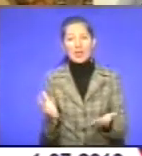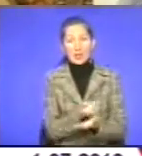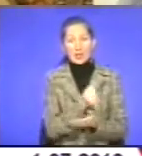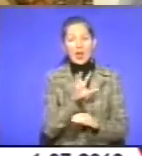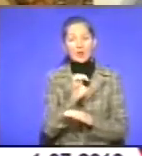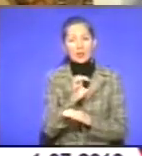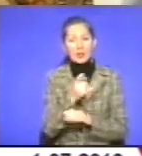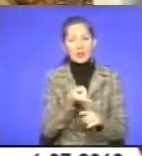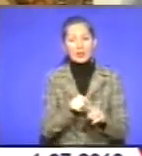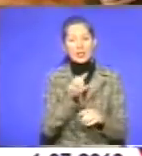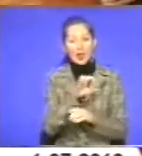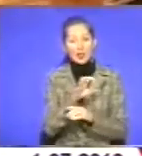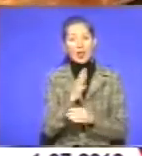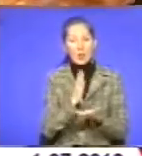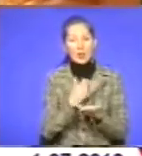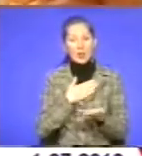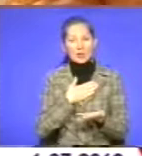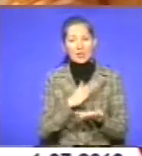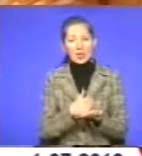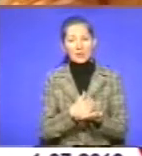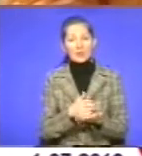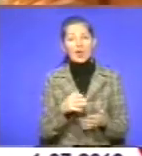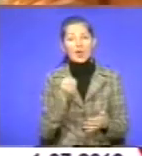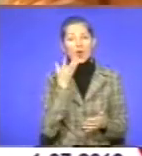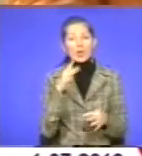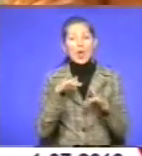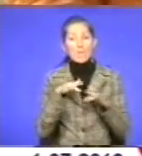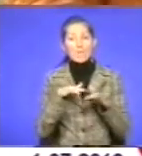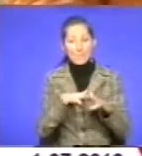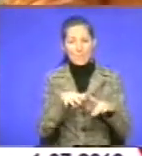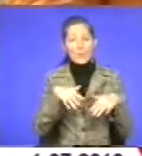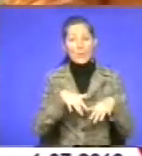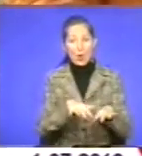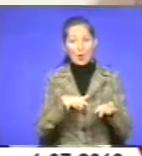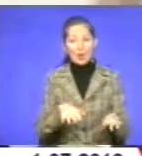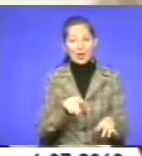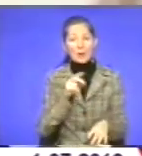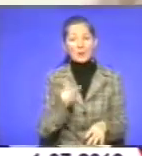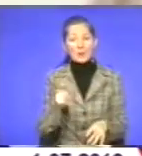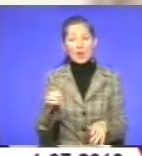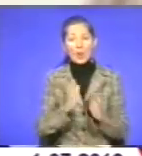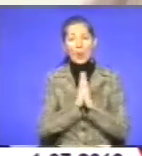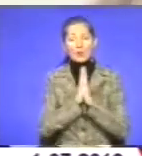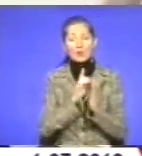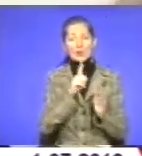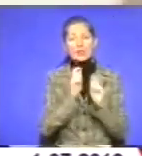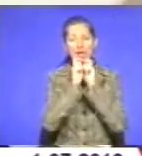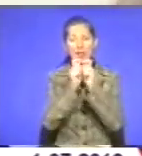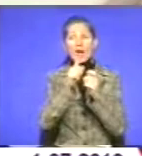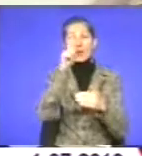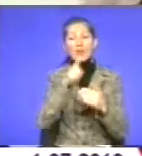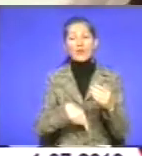фотографії ми маємо. Під час прощі паломники також молитимуться за дар віри, яка є найважливішим